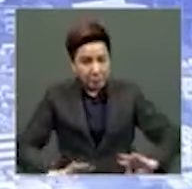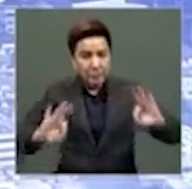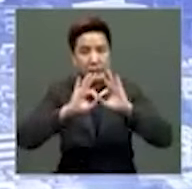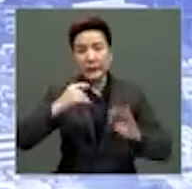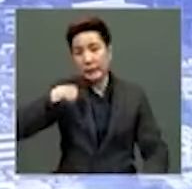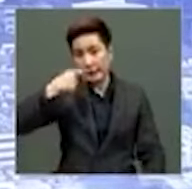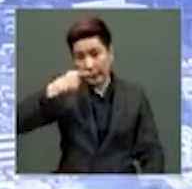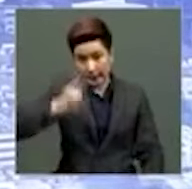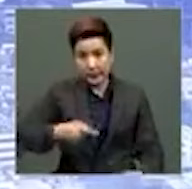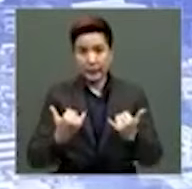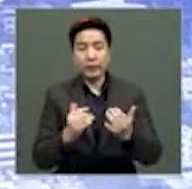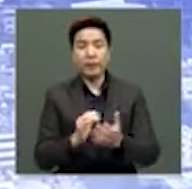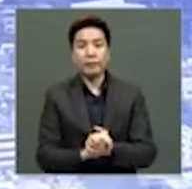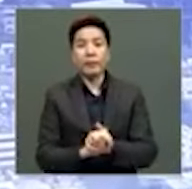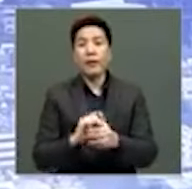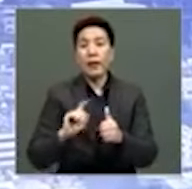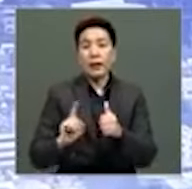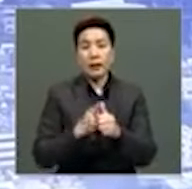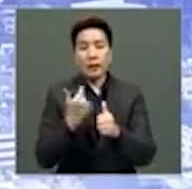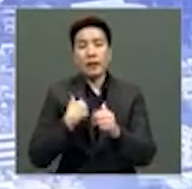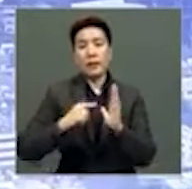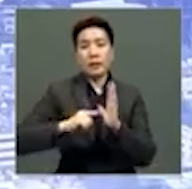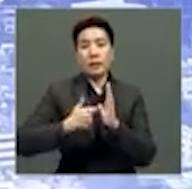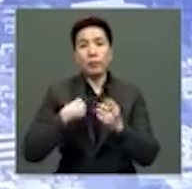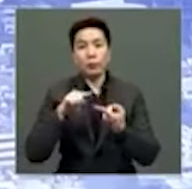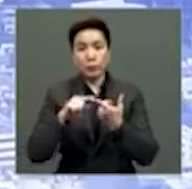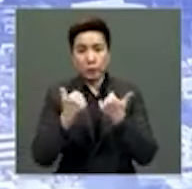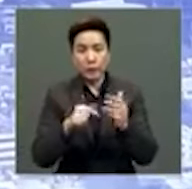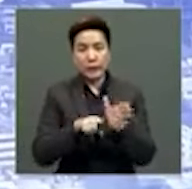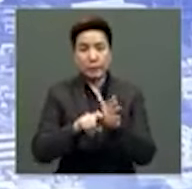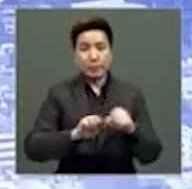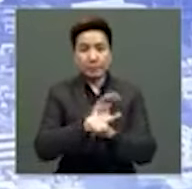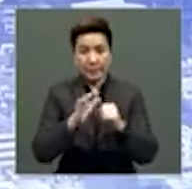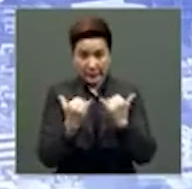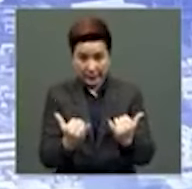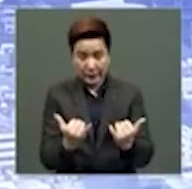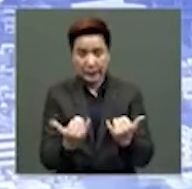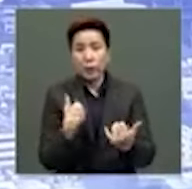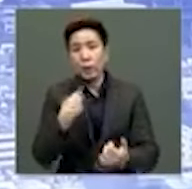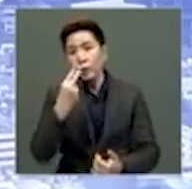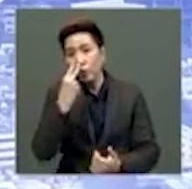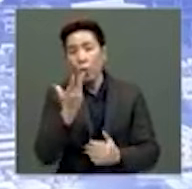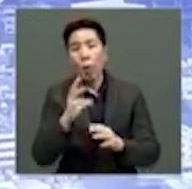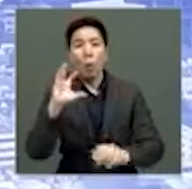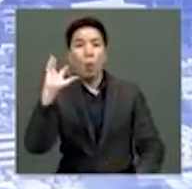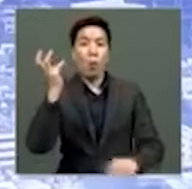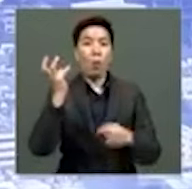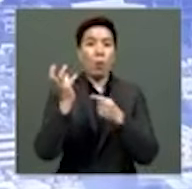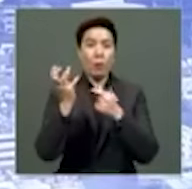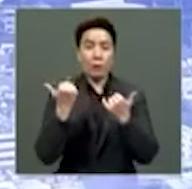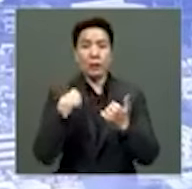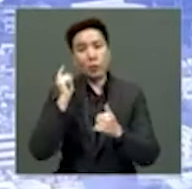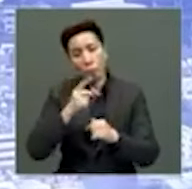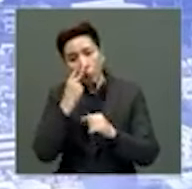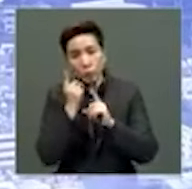งๆค่ะในส่วนแรกเนี่ยนะคะเราไปเริ่มกันที่สถานการณ์ประจำวันกันนิดนึงค่ะไปดูสถานการณ์โลกนะคะที่เรายังคงต้